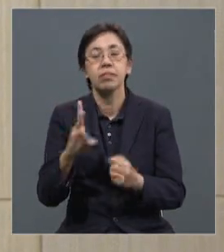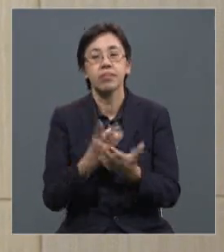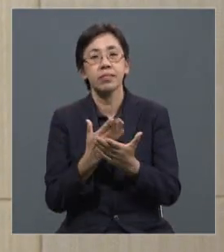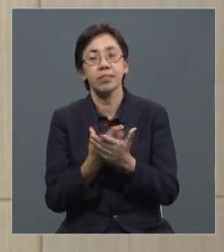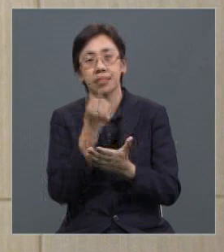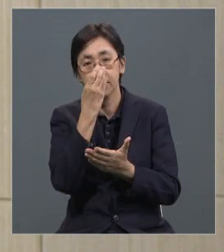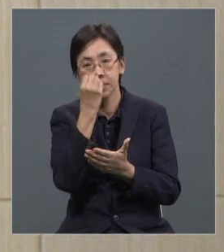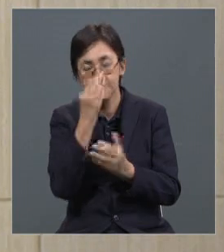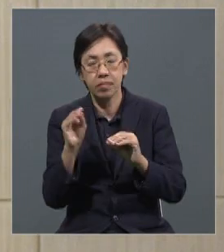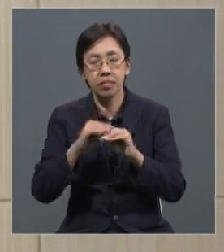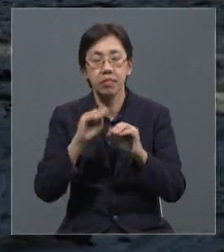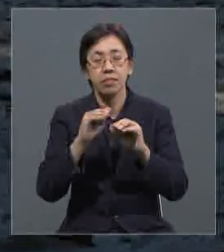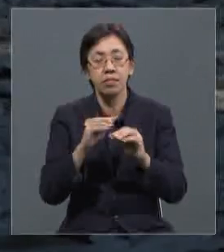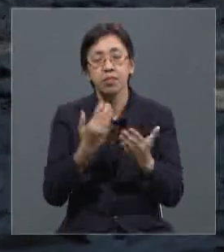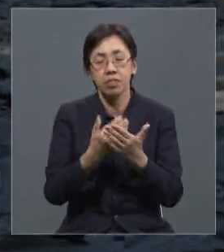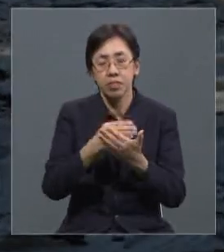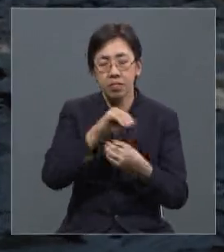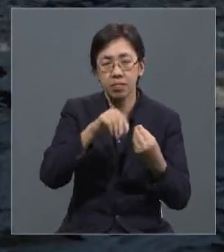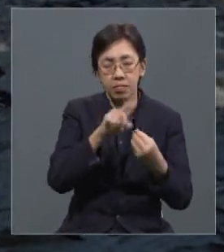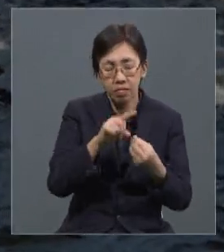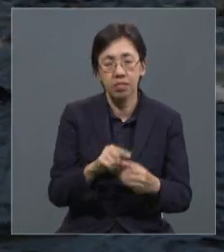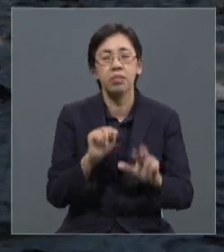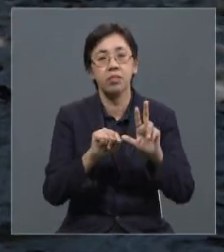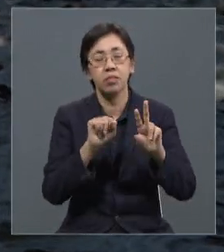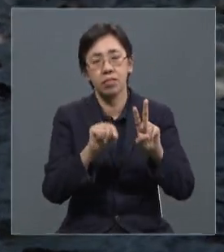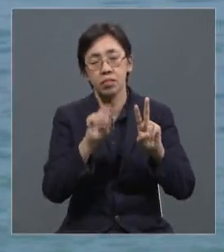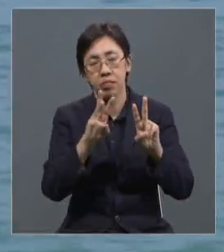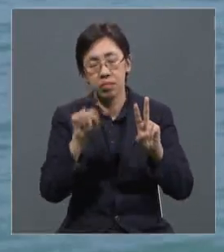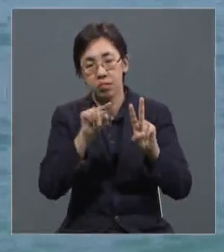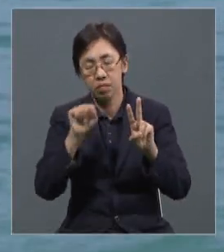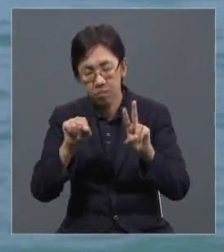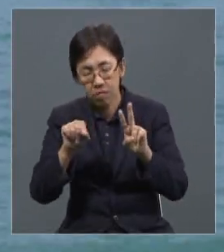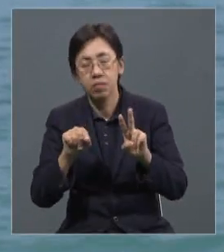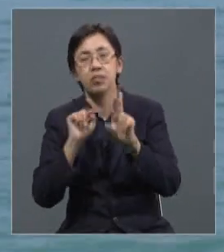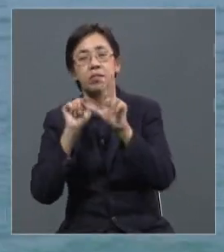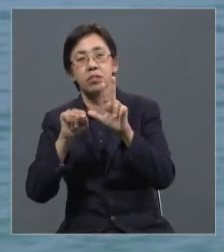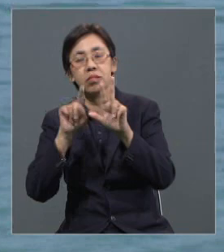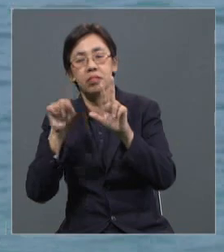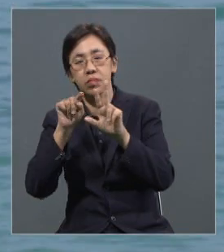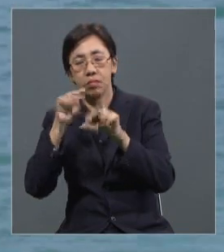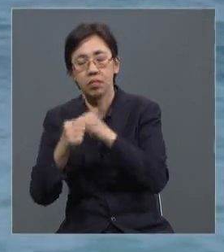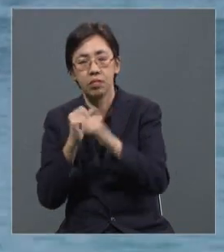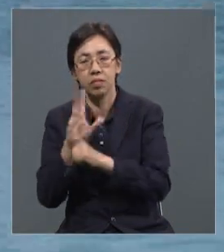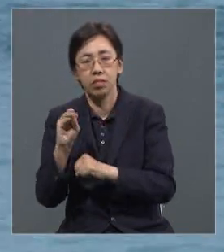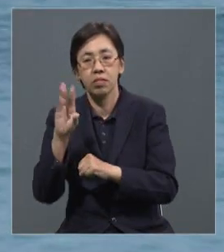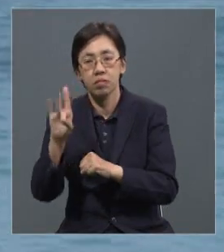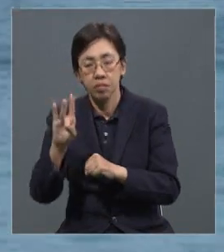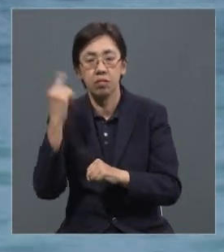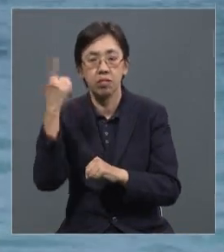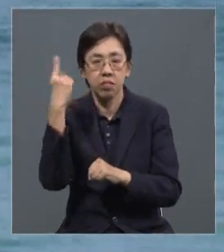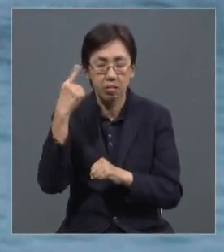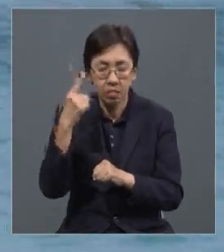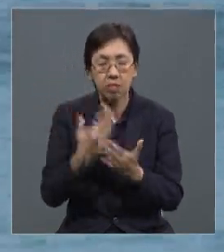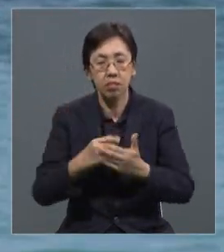ที่ 2.6% และ 3.0% ในปี2568จากอุปสงค์ในประเทศและภาคการท่องเที่ยวนะ